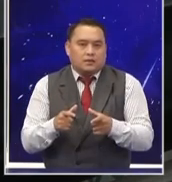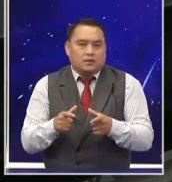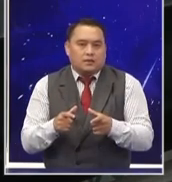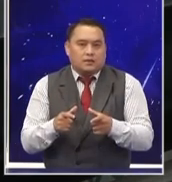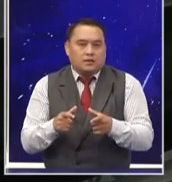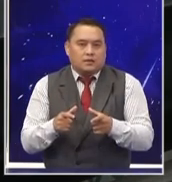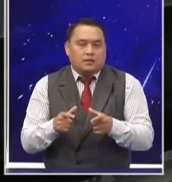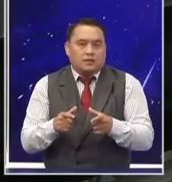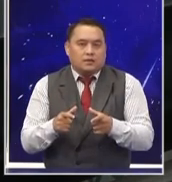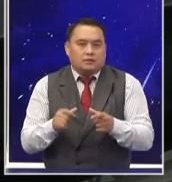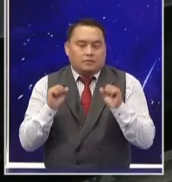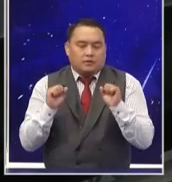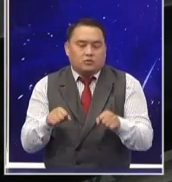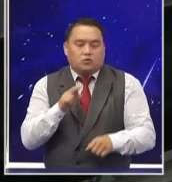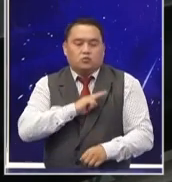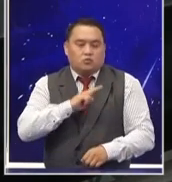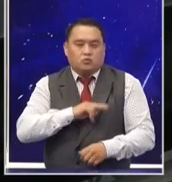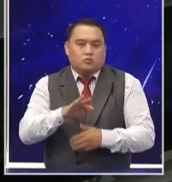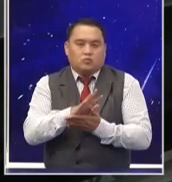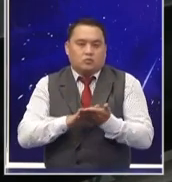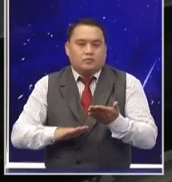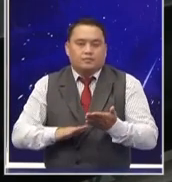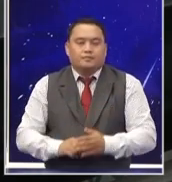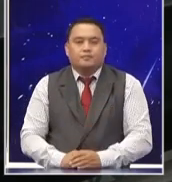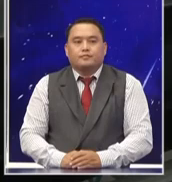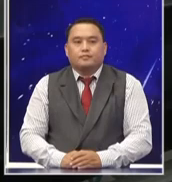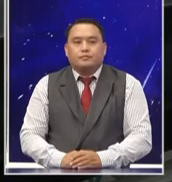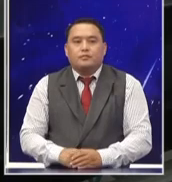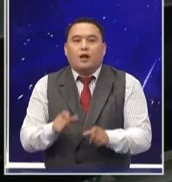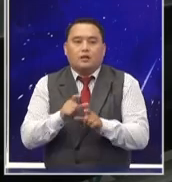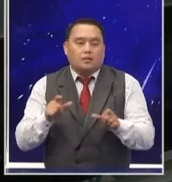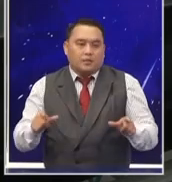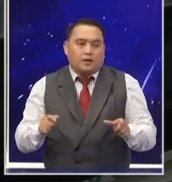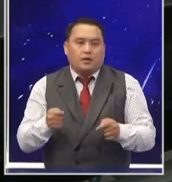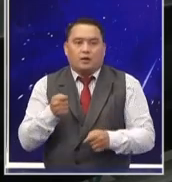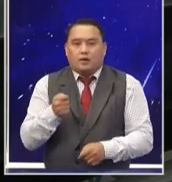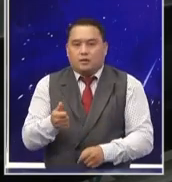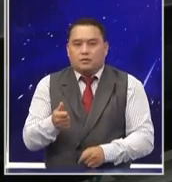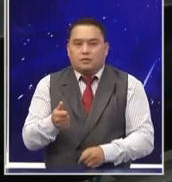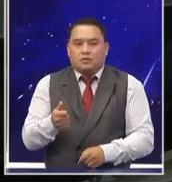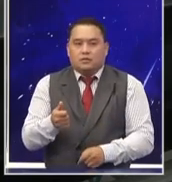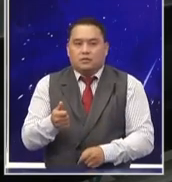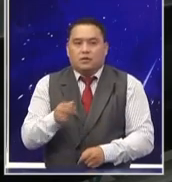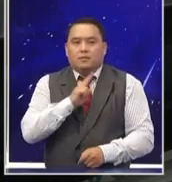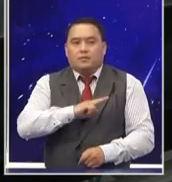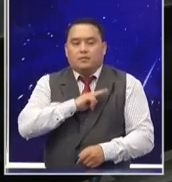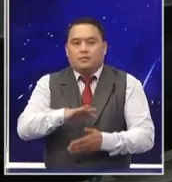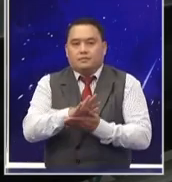де шүкір жұмыс жасадық. Бірақ клиент азайды, соған қарамастан жұмыс жасап жатырмыз.